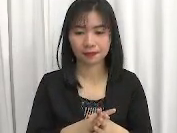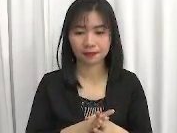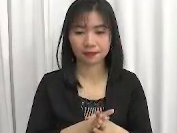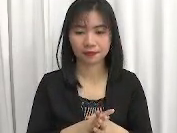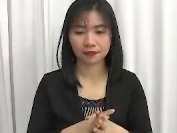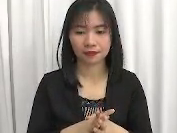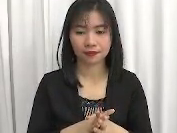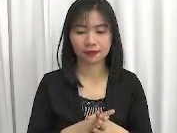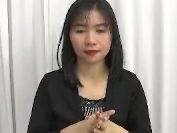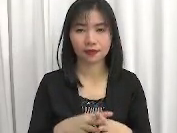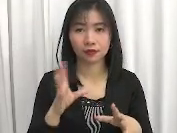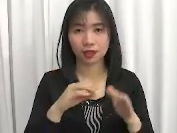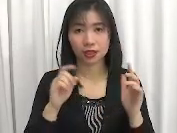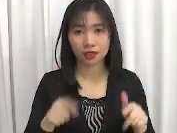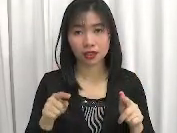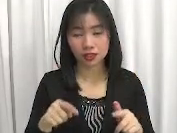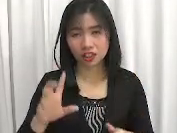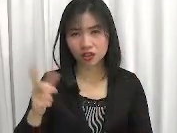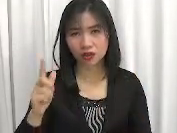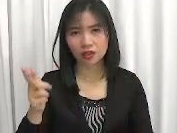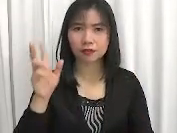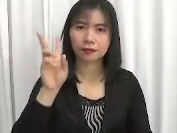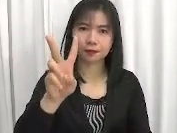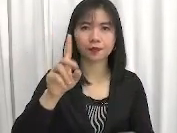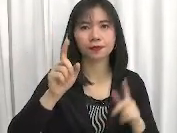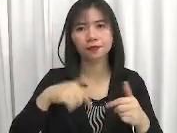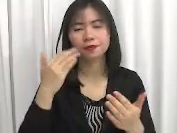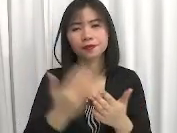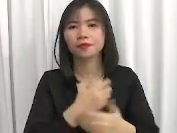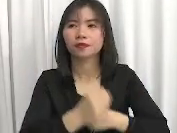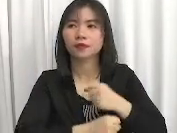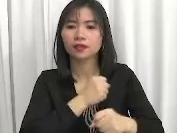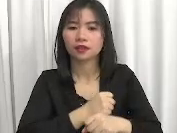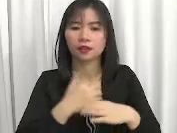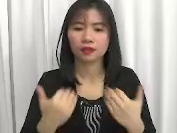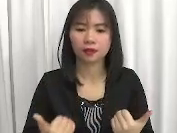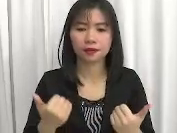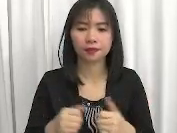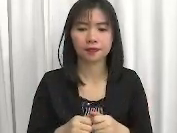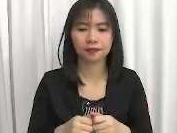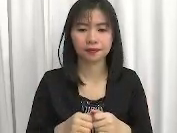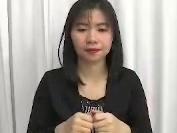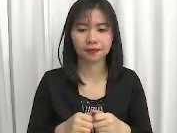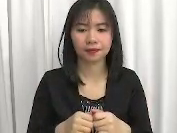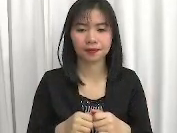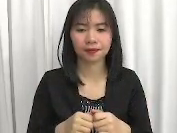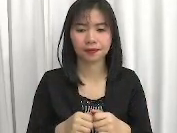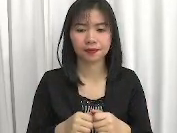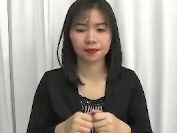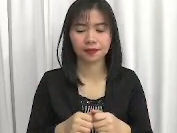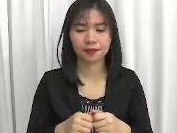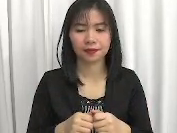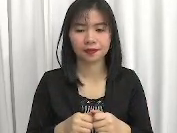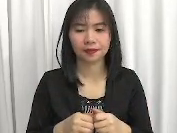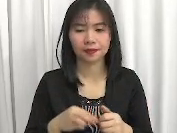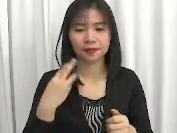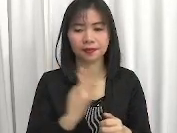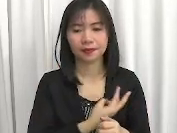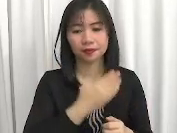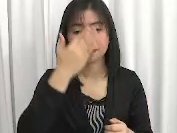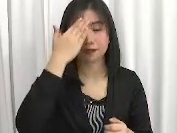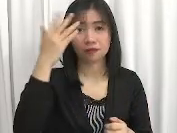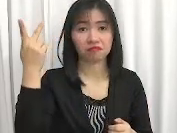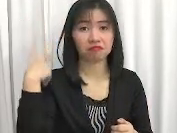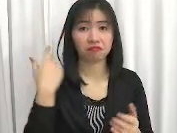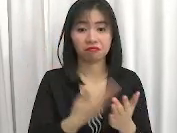Ngayong 2022 na, ngayong bagong taon na, of course, alam naman natin yung mga bagay na hindi